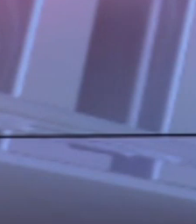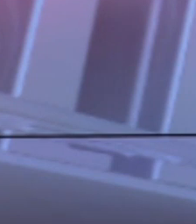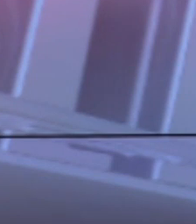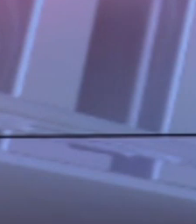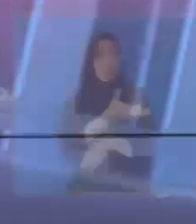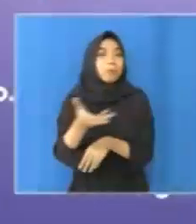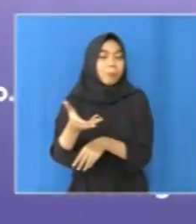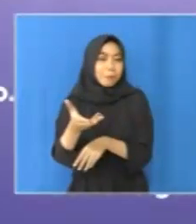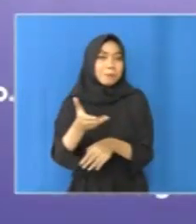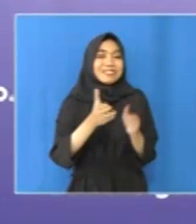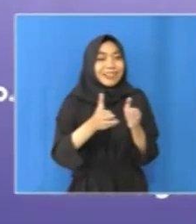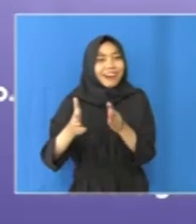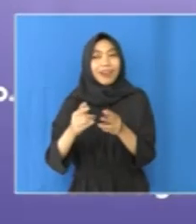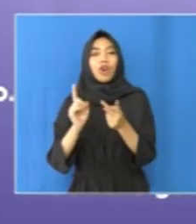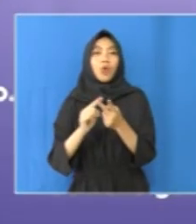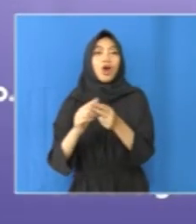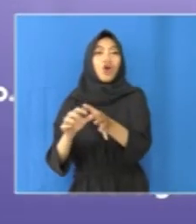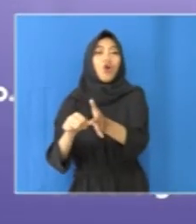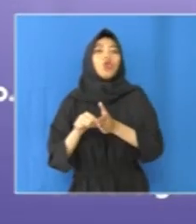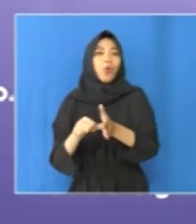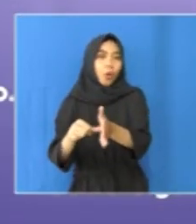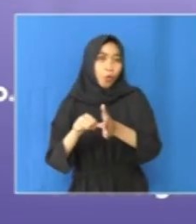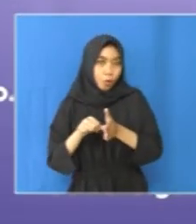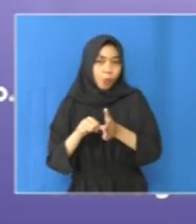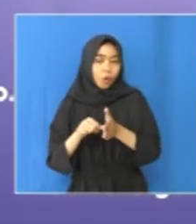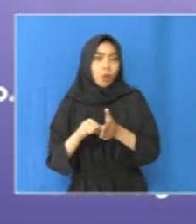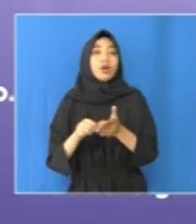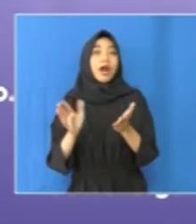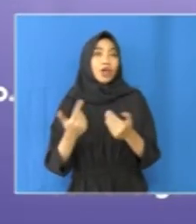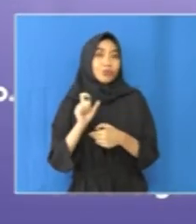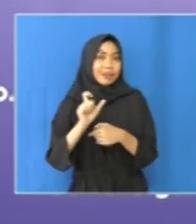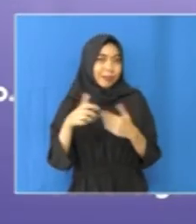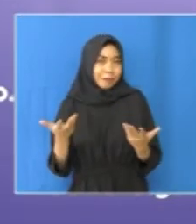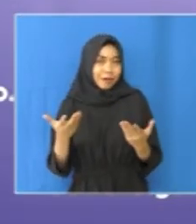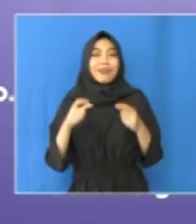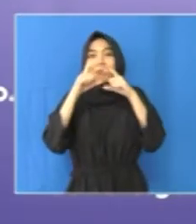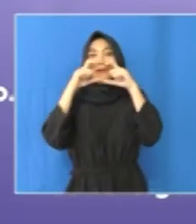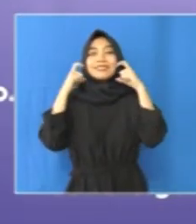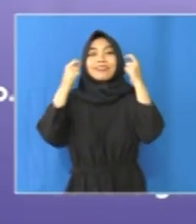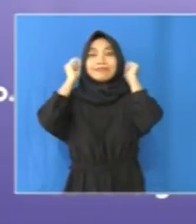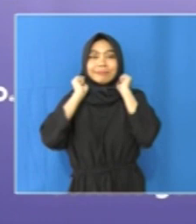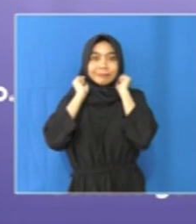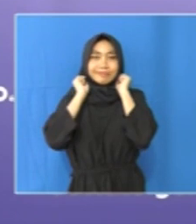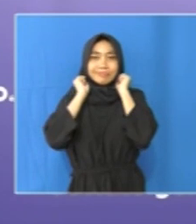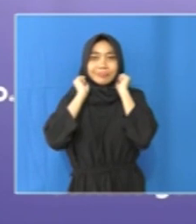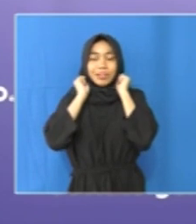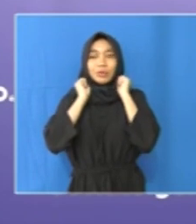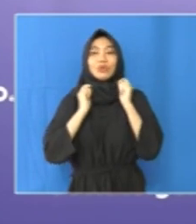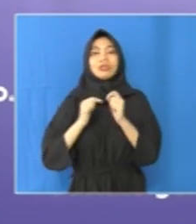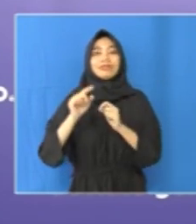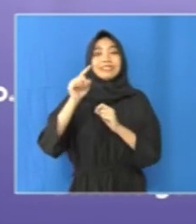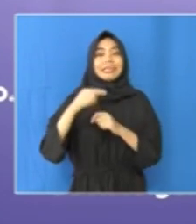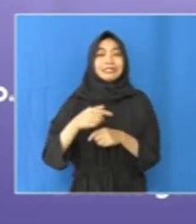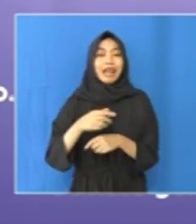terkini gotong-royong Hai Mari menggunakan masker Hai Mari disiplin menjaga